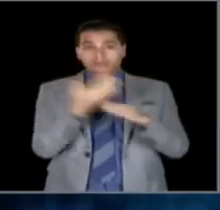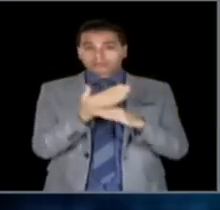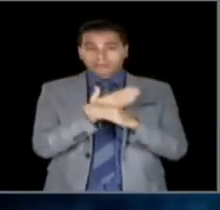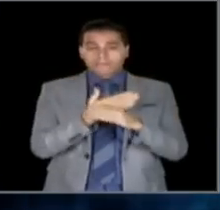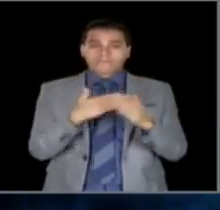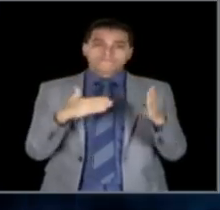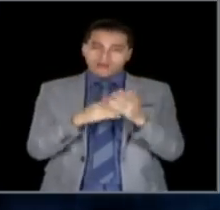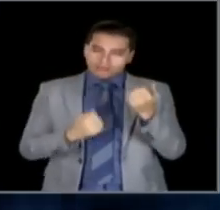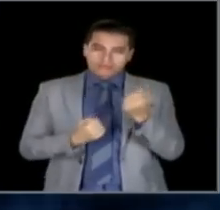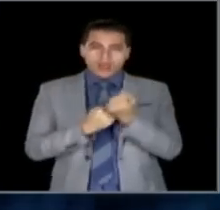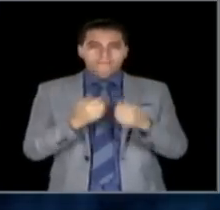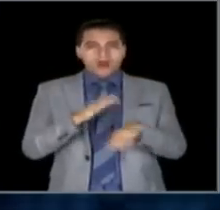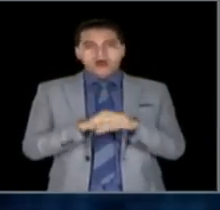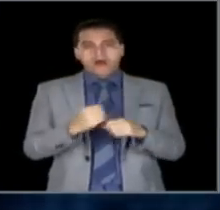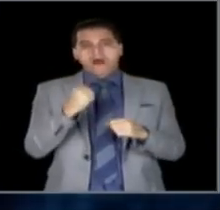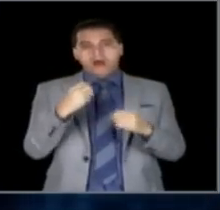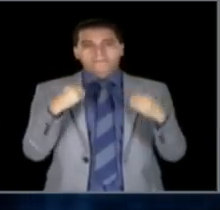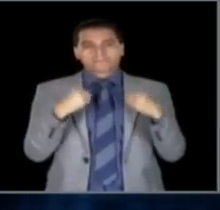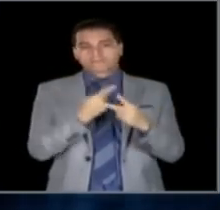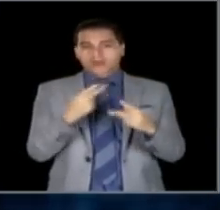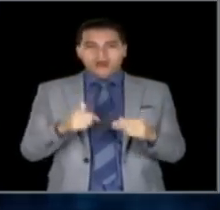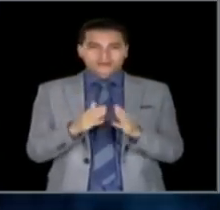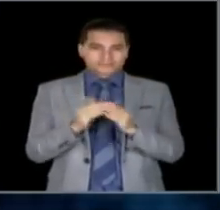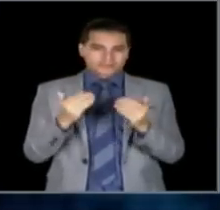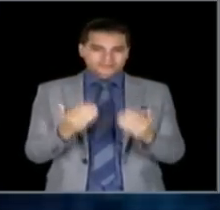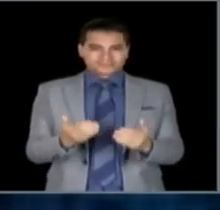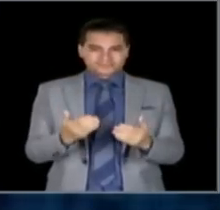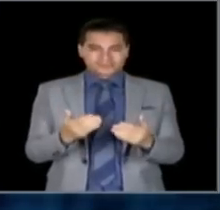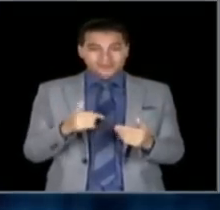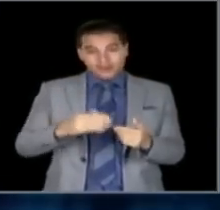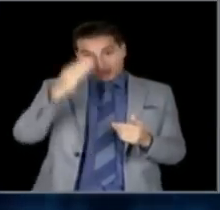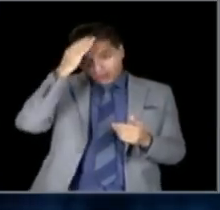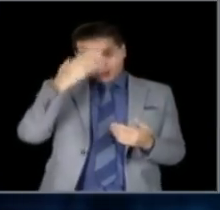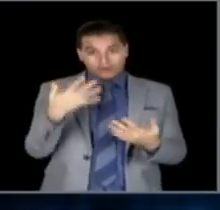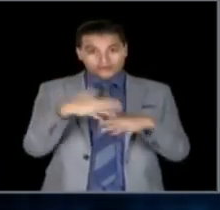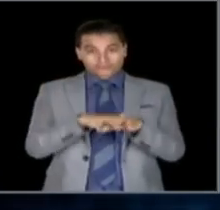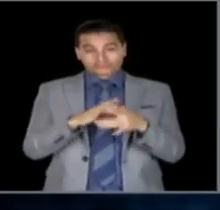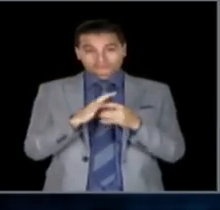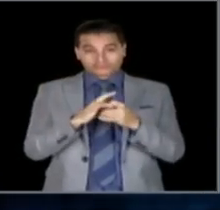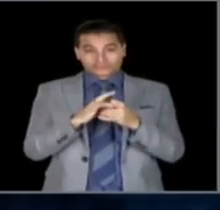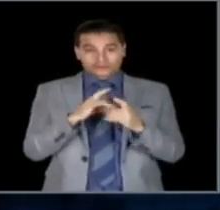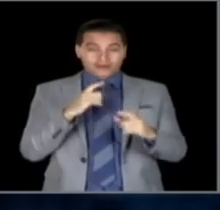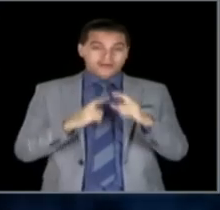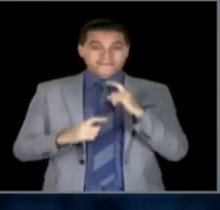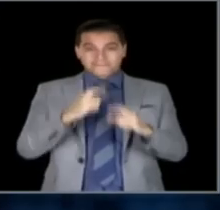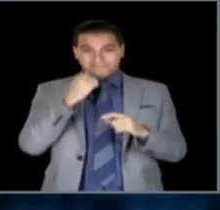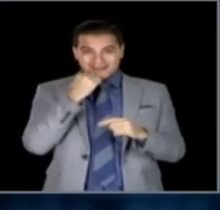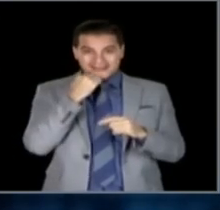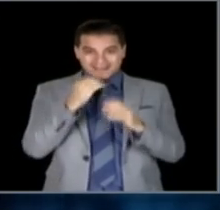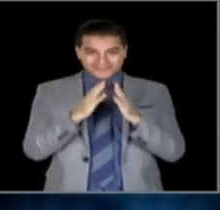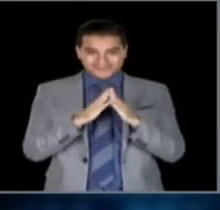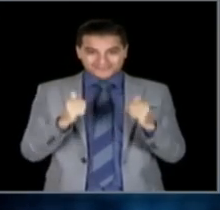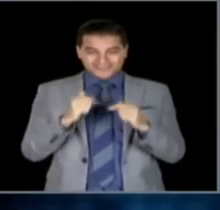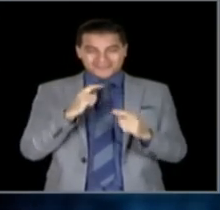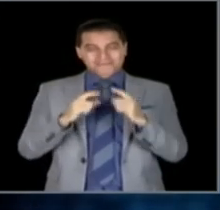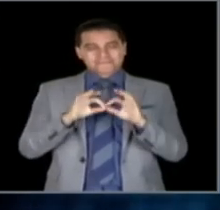نهاية الموسم سوف تستثمر لرعاية أبطال مصر الرياضيين. العباقرة بشراكة